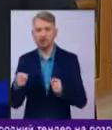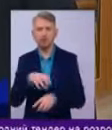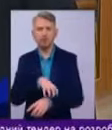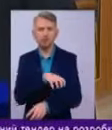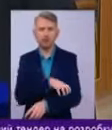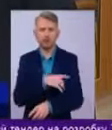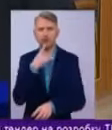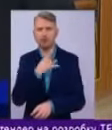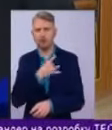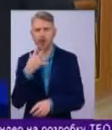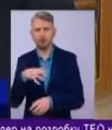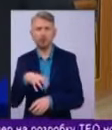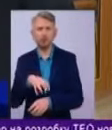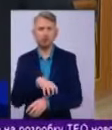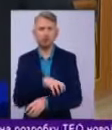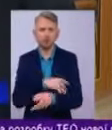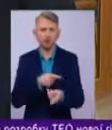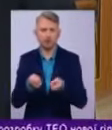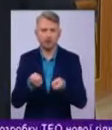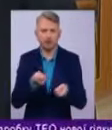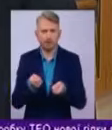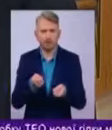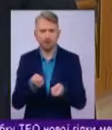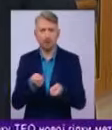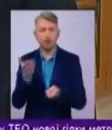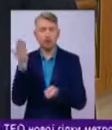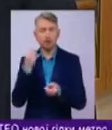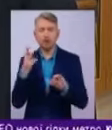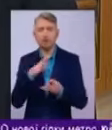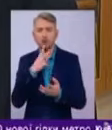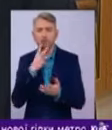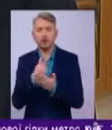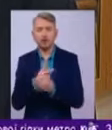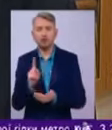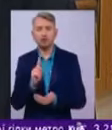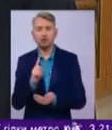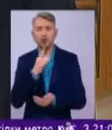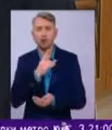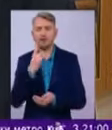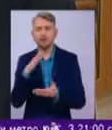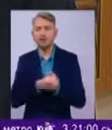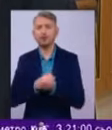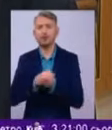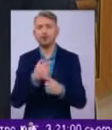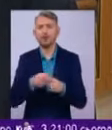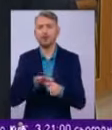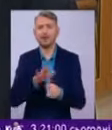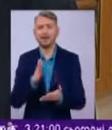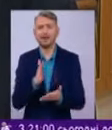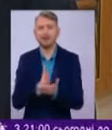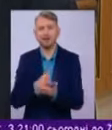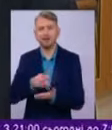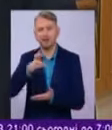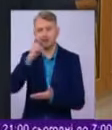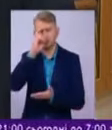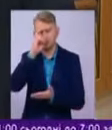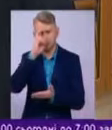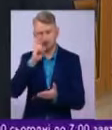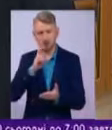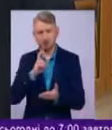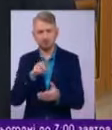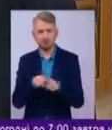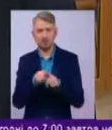більшовицької, радянської, комуністичної влади. Тоді треба було показати, що Радянський Союз – це не є держава